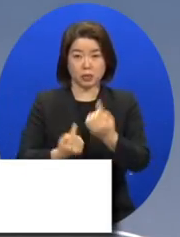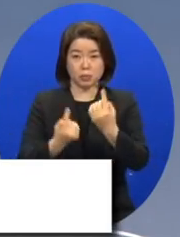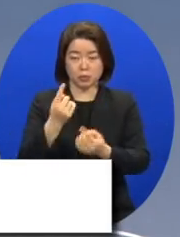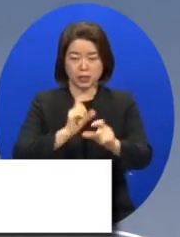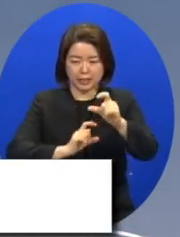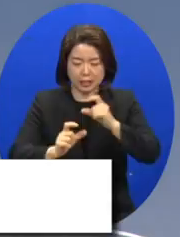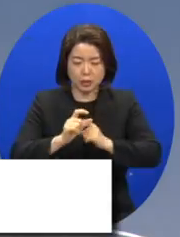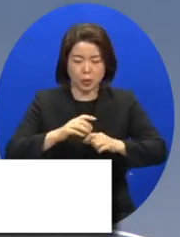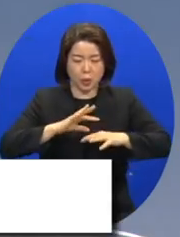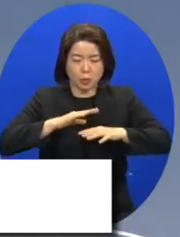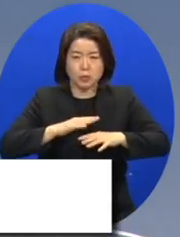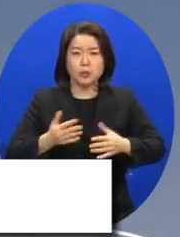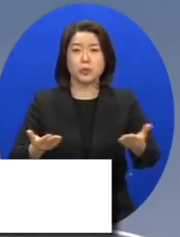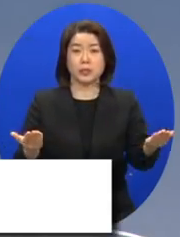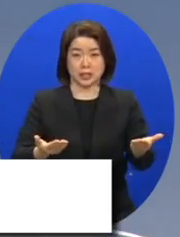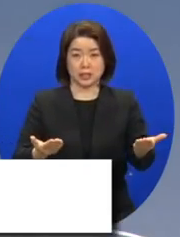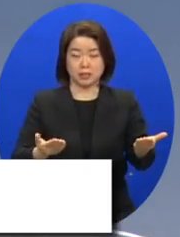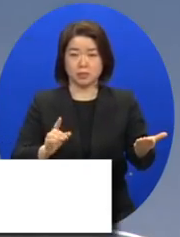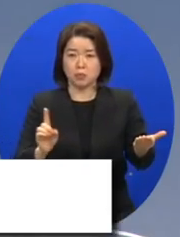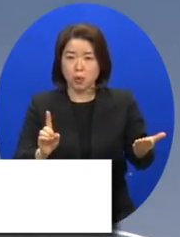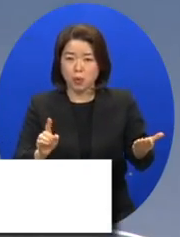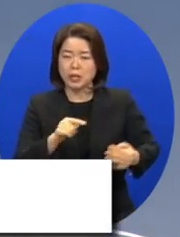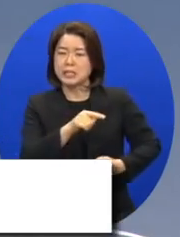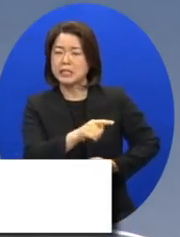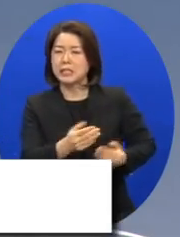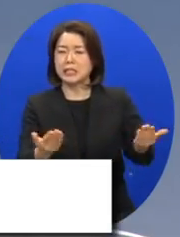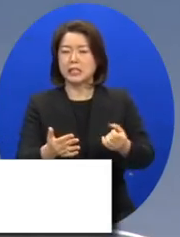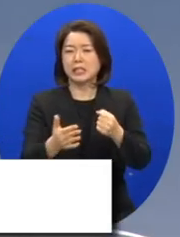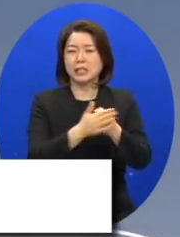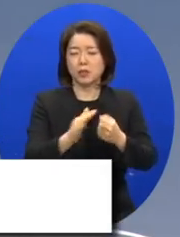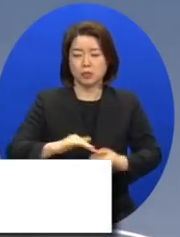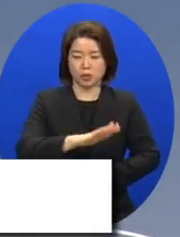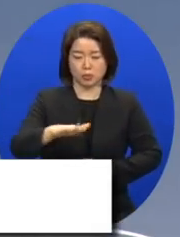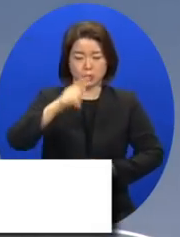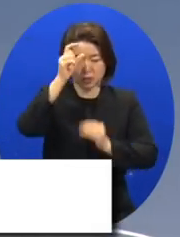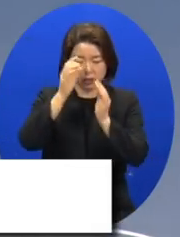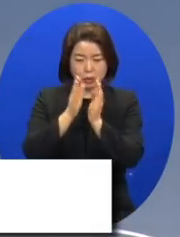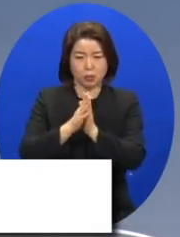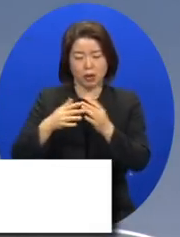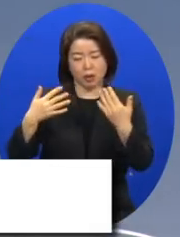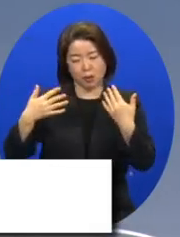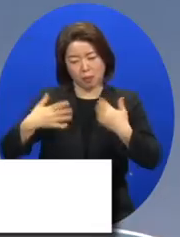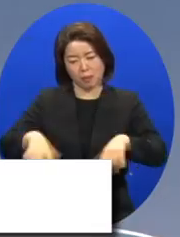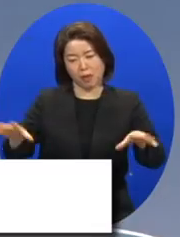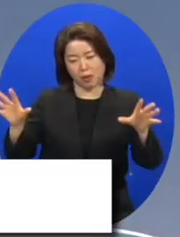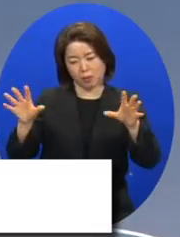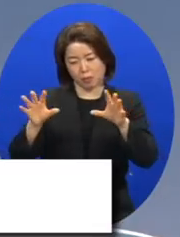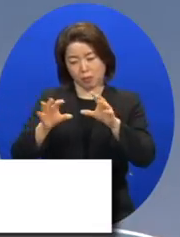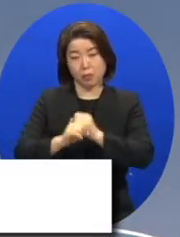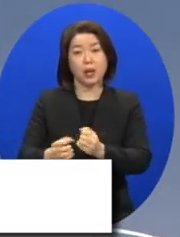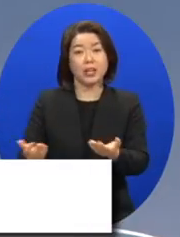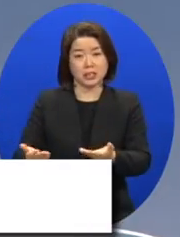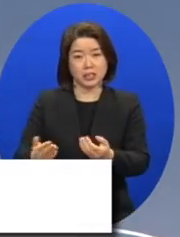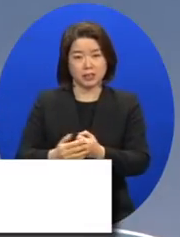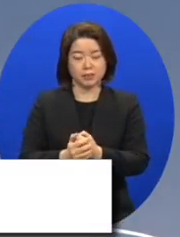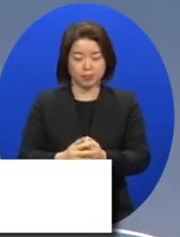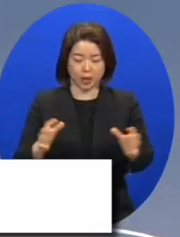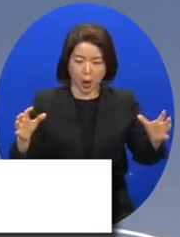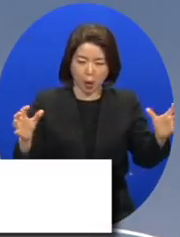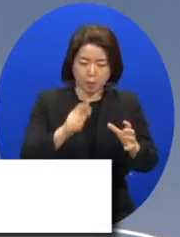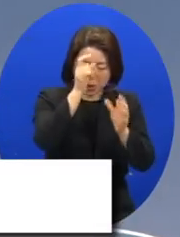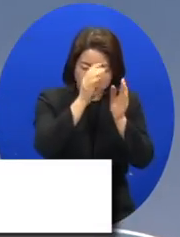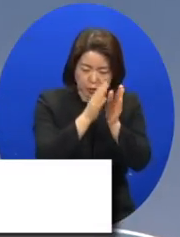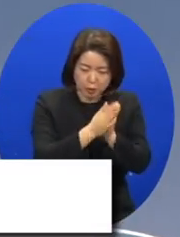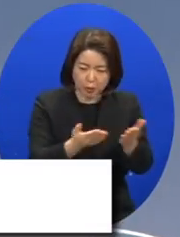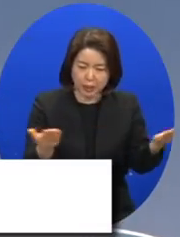이런 일로 인해서 우리의 기도가 약해지는 것입니다 모여서 기도하는 일에 신경이 쓰일 수 밖에는